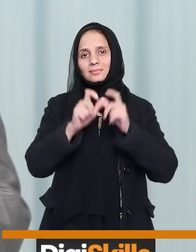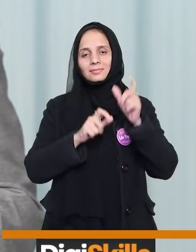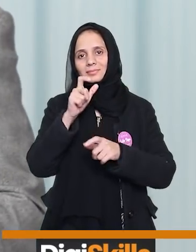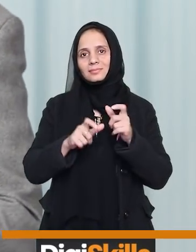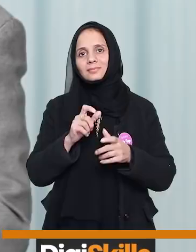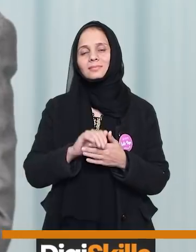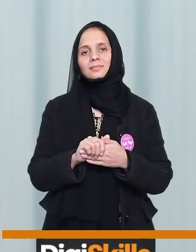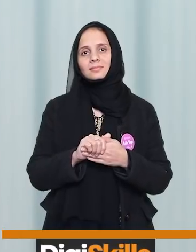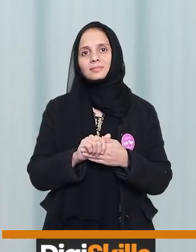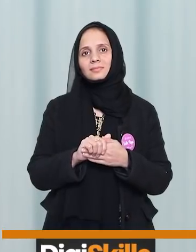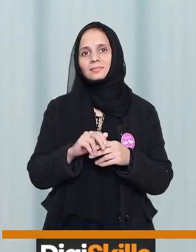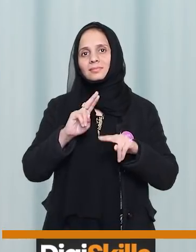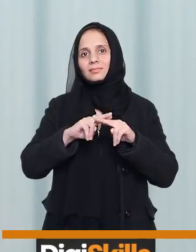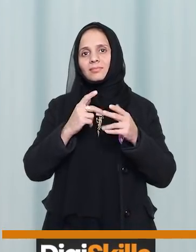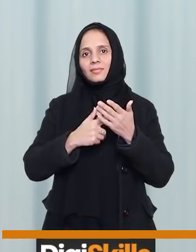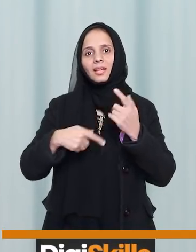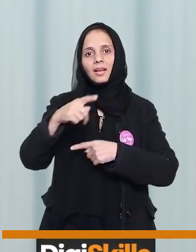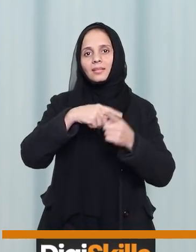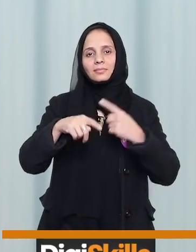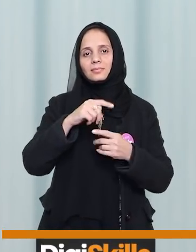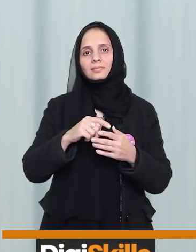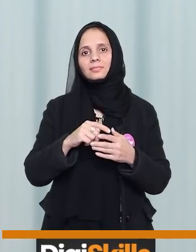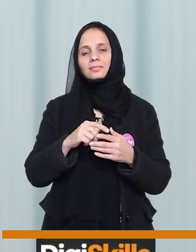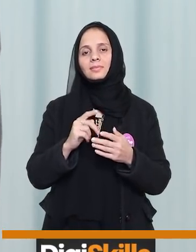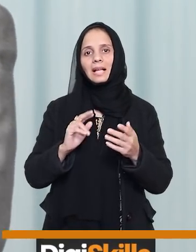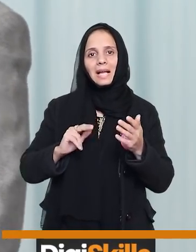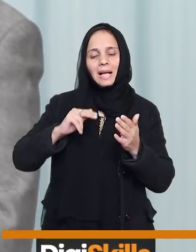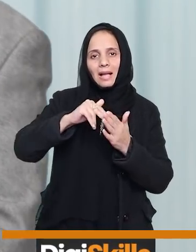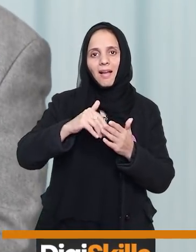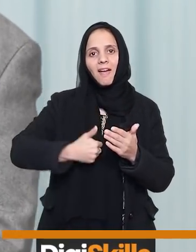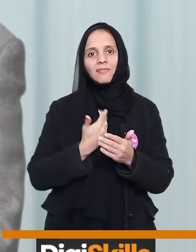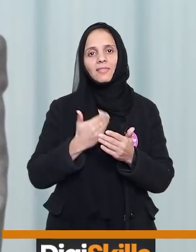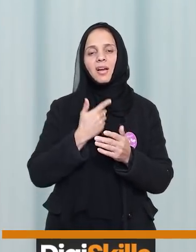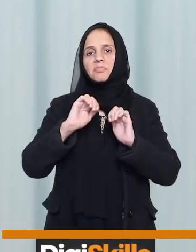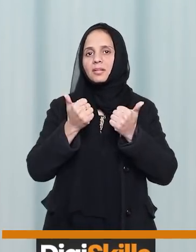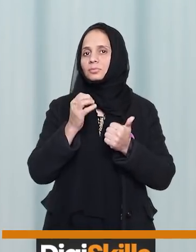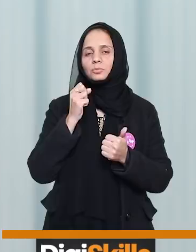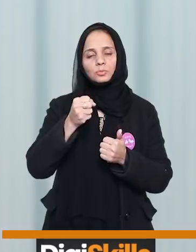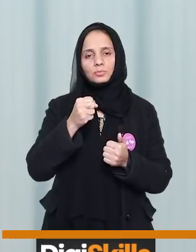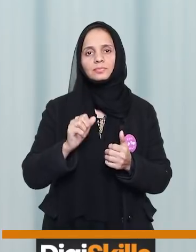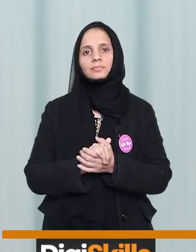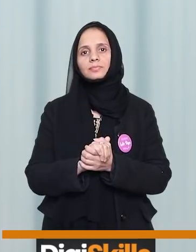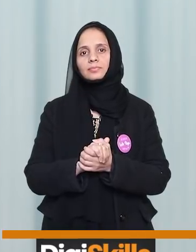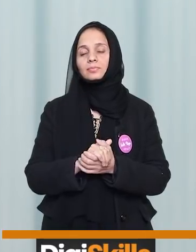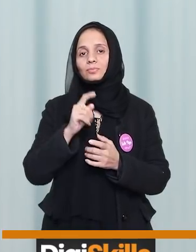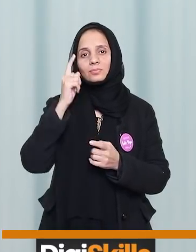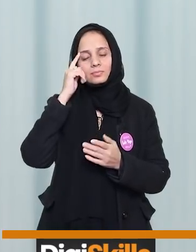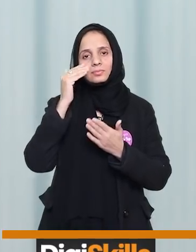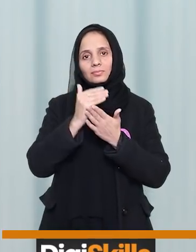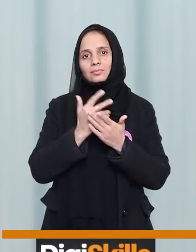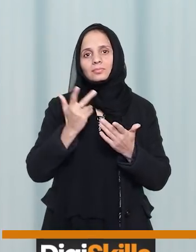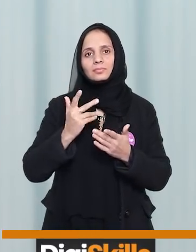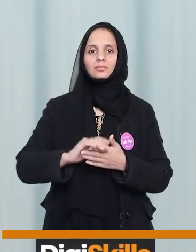خواتین و حضرات، فری لانس مارکیٹ پلیس میں بغیر سکل سیکھے تو کامیابی ہے نہیں، چاہے